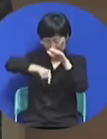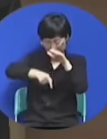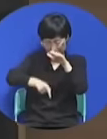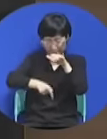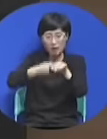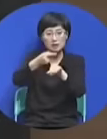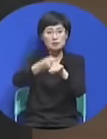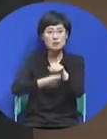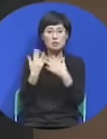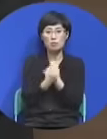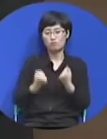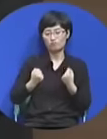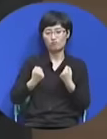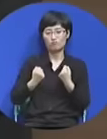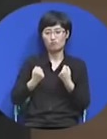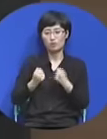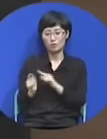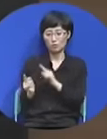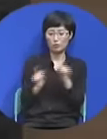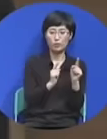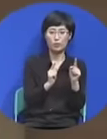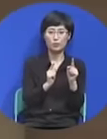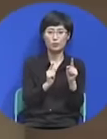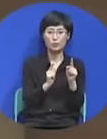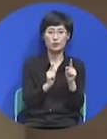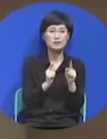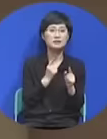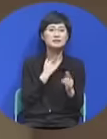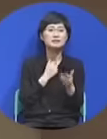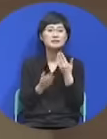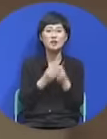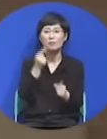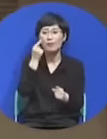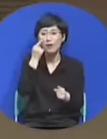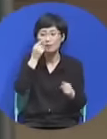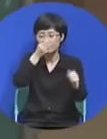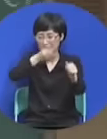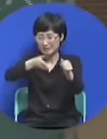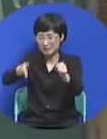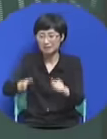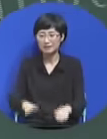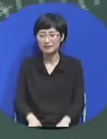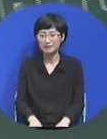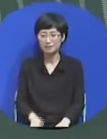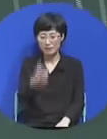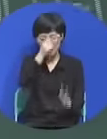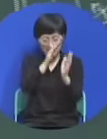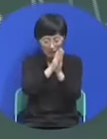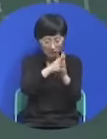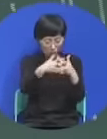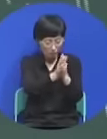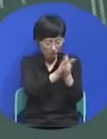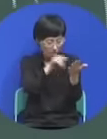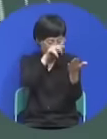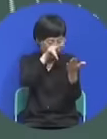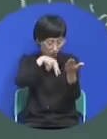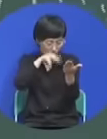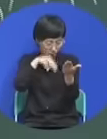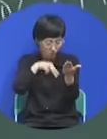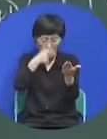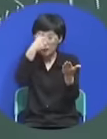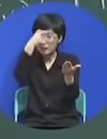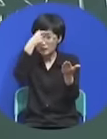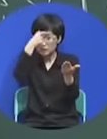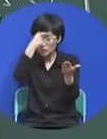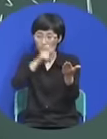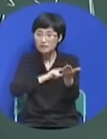那不是因为我是一个勤劳的人，而是提前起床能够. 여러분, 그 체험 해보셨습니까? 得力量，你们体验过吗? 기도 수첩을 딱 보면요, 기도 제목하고 성경 구절이 나와요. 아,